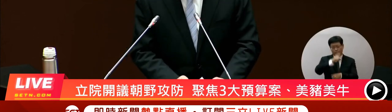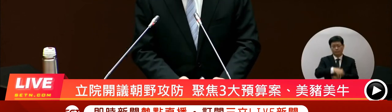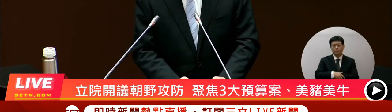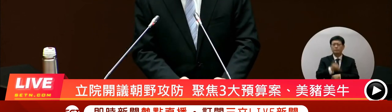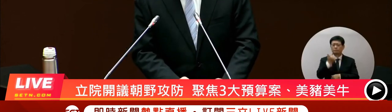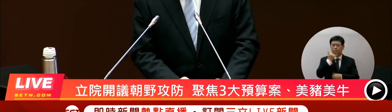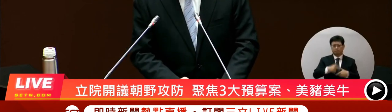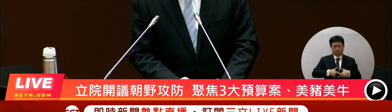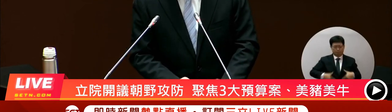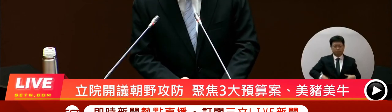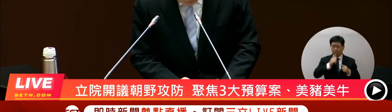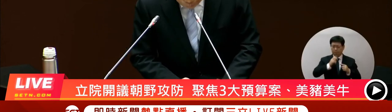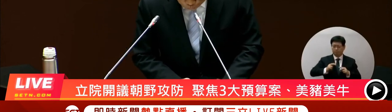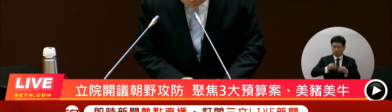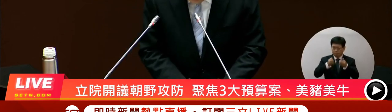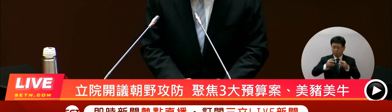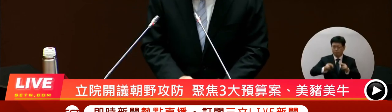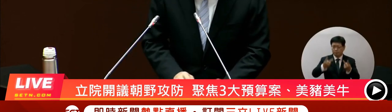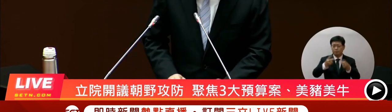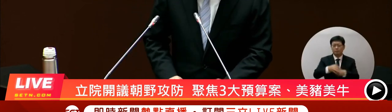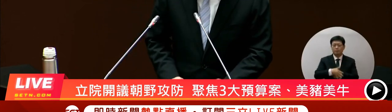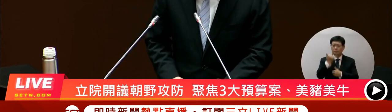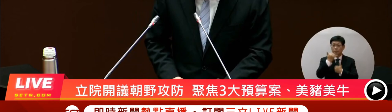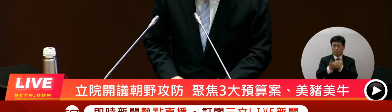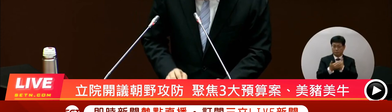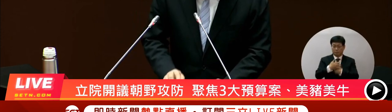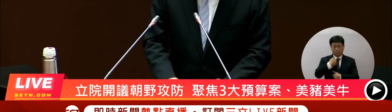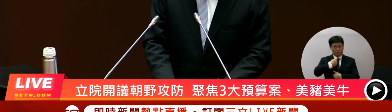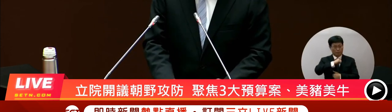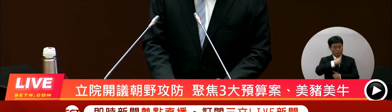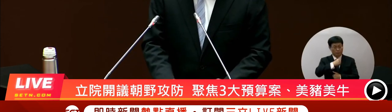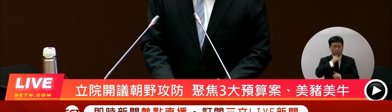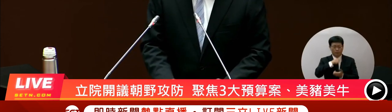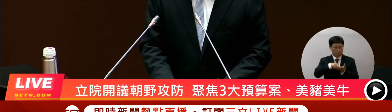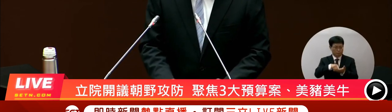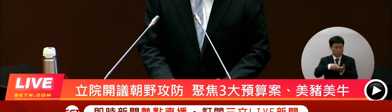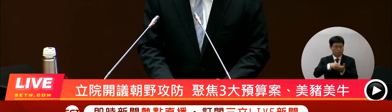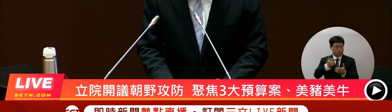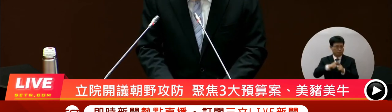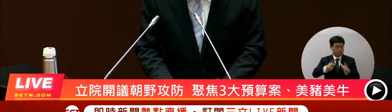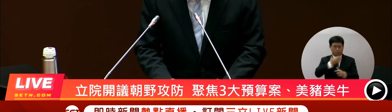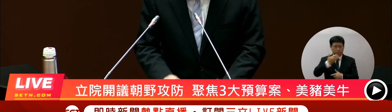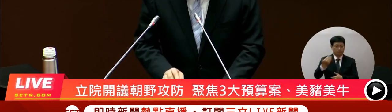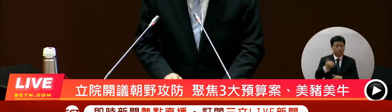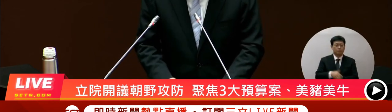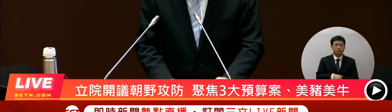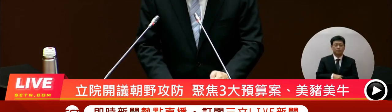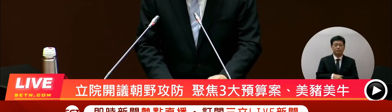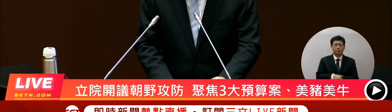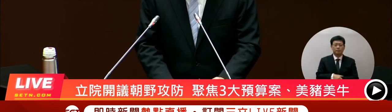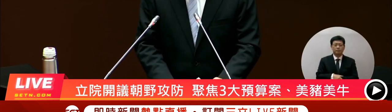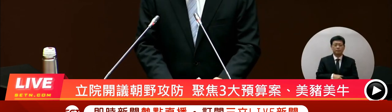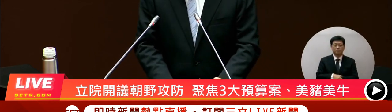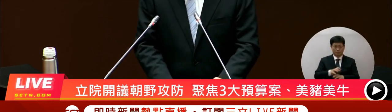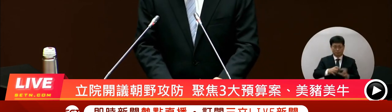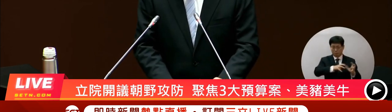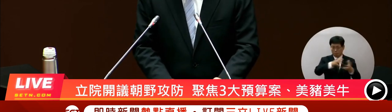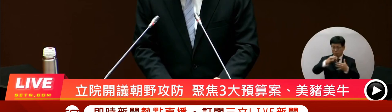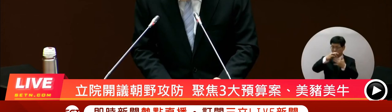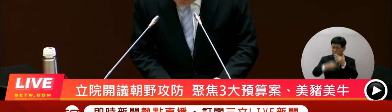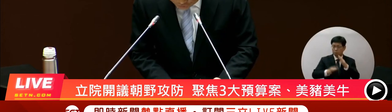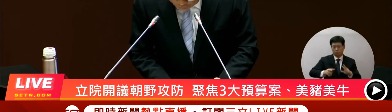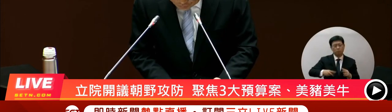勇敢跨出这一步，来为国家争取最大的利益。由于国际标准